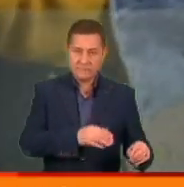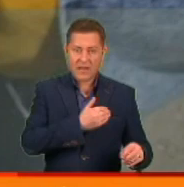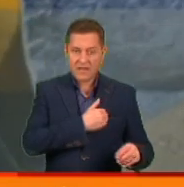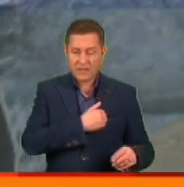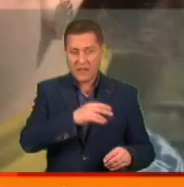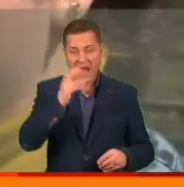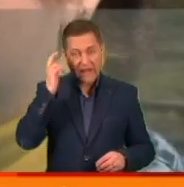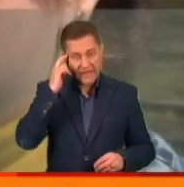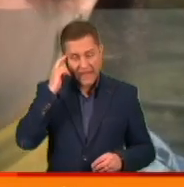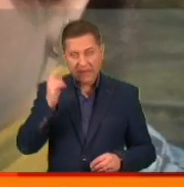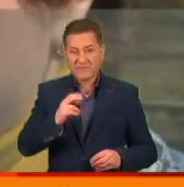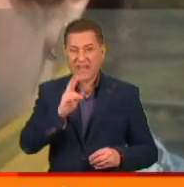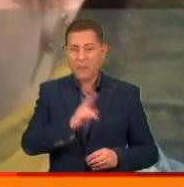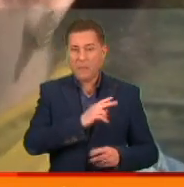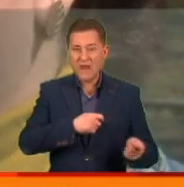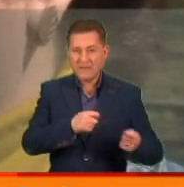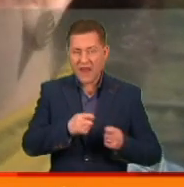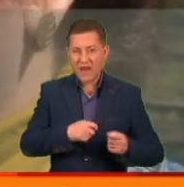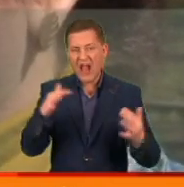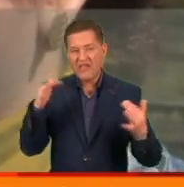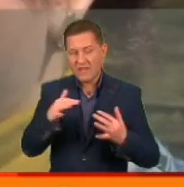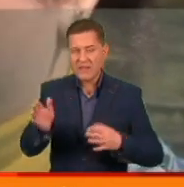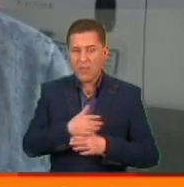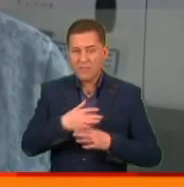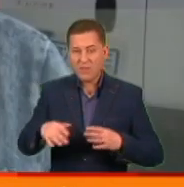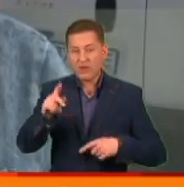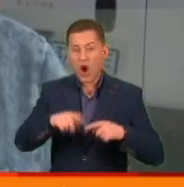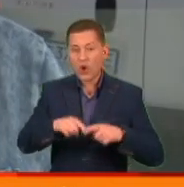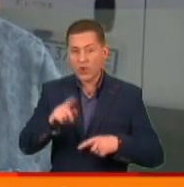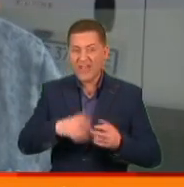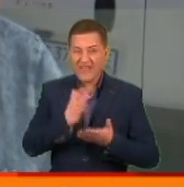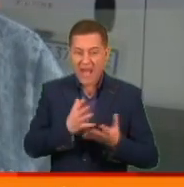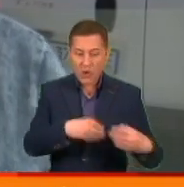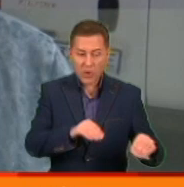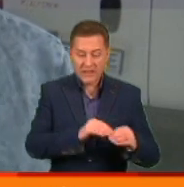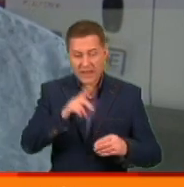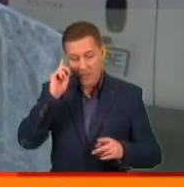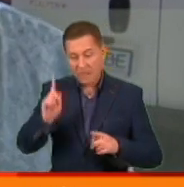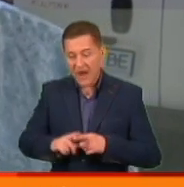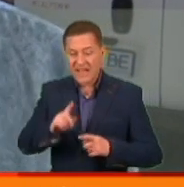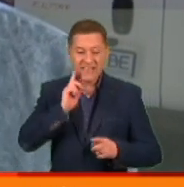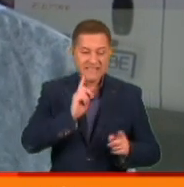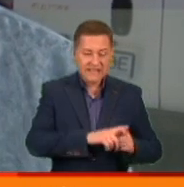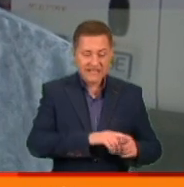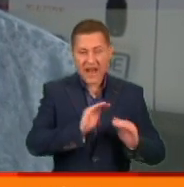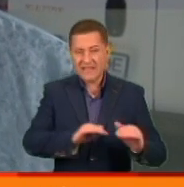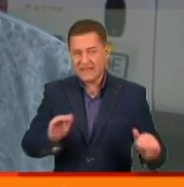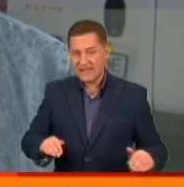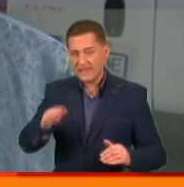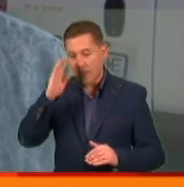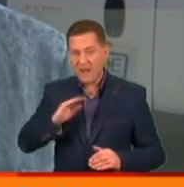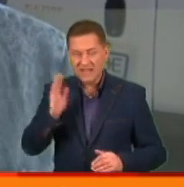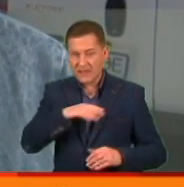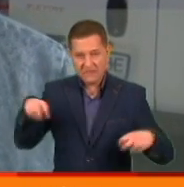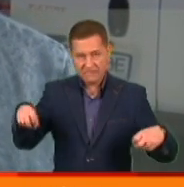Відтоді тривають не лише суди за споруду, а й війни між родичами. Є такі родини, які брат, сестра, діти, батьки не